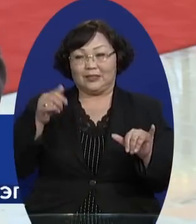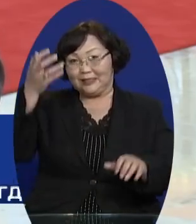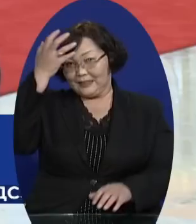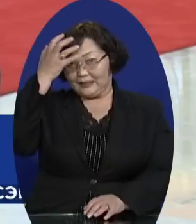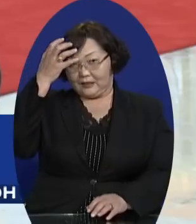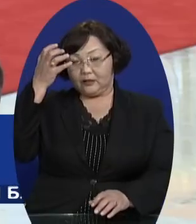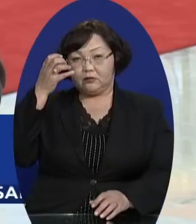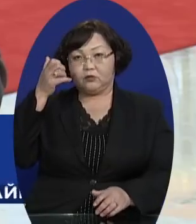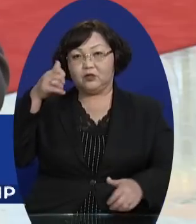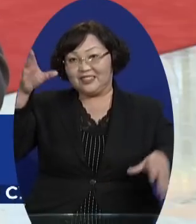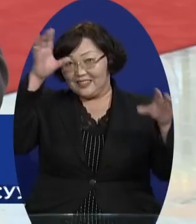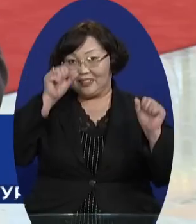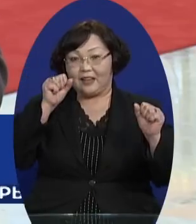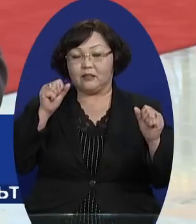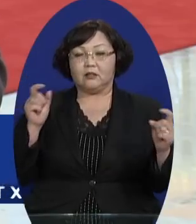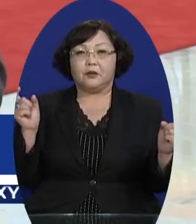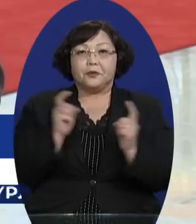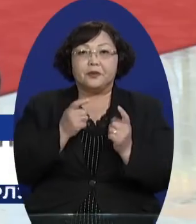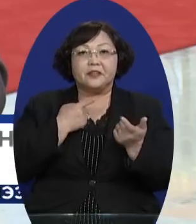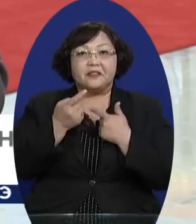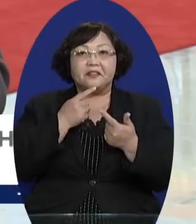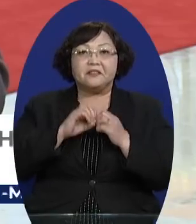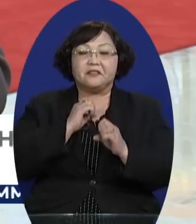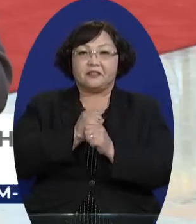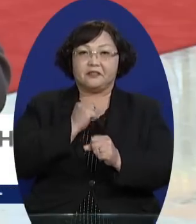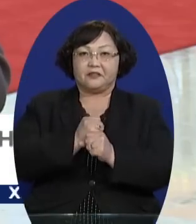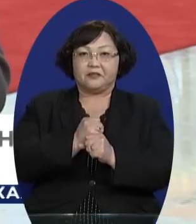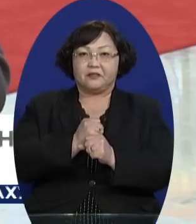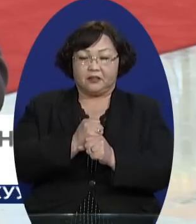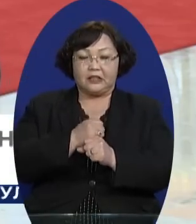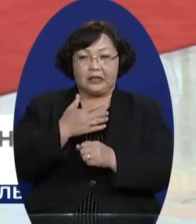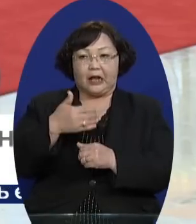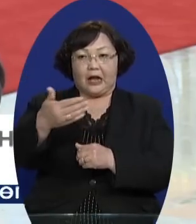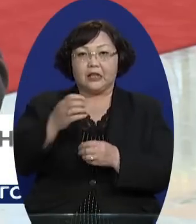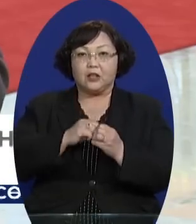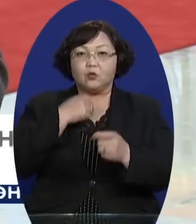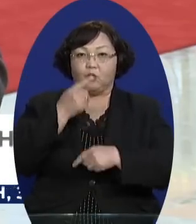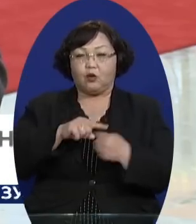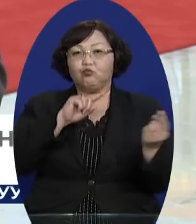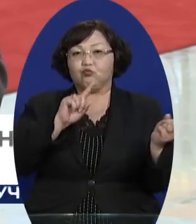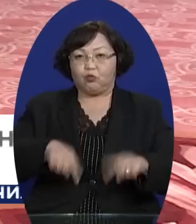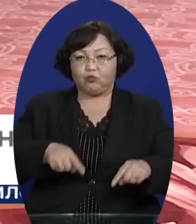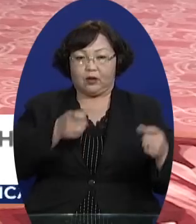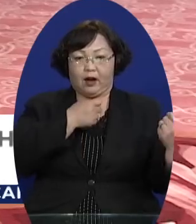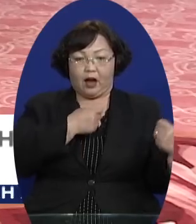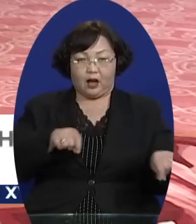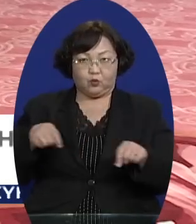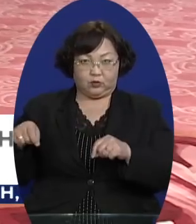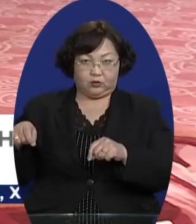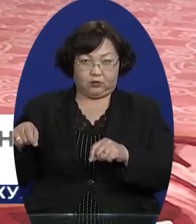тэргүүнээр одоо засгийн газрын төвшөнд хэрэгжүүлэх яриа хэлэлцээрт бол гараа үсэх зурж одоо их юм ёстой болж байна. За